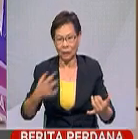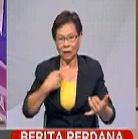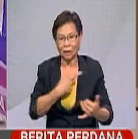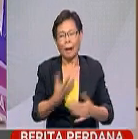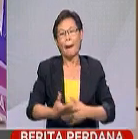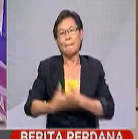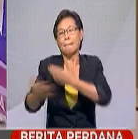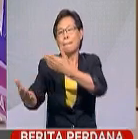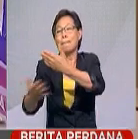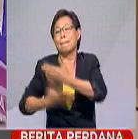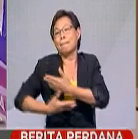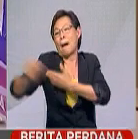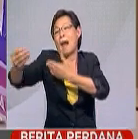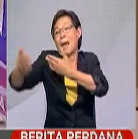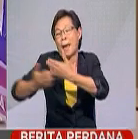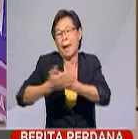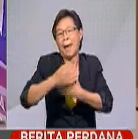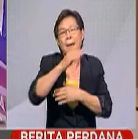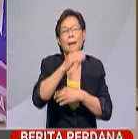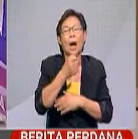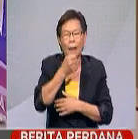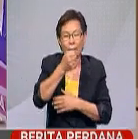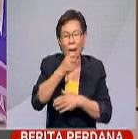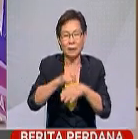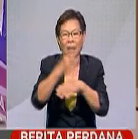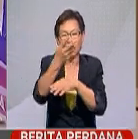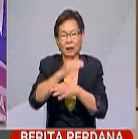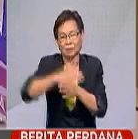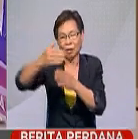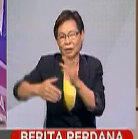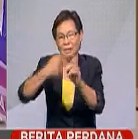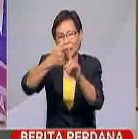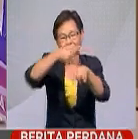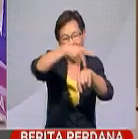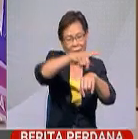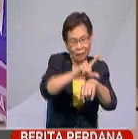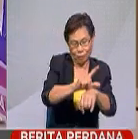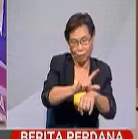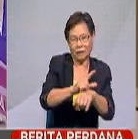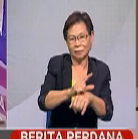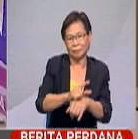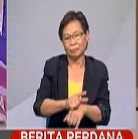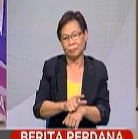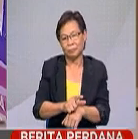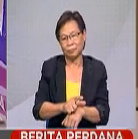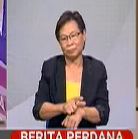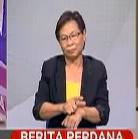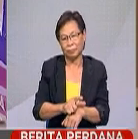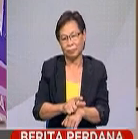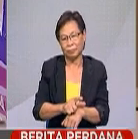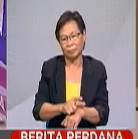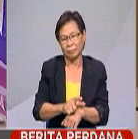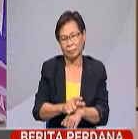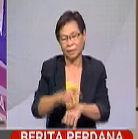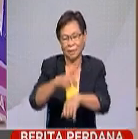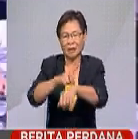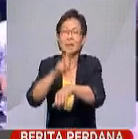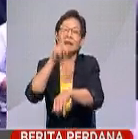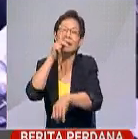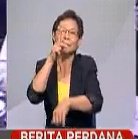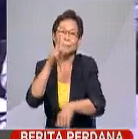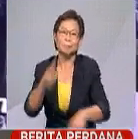kita kembali kepada rakan-rakan penyampai di Angkasa Puri. Sekian dari Langkawi International Convention Center di Kedah Darul